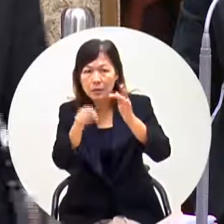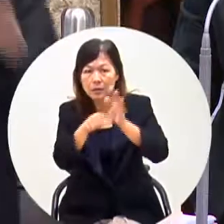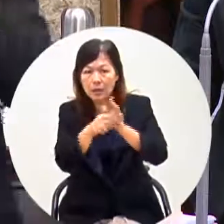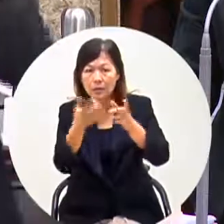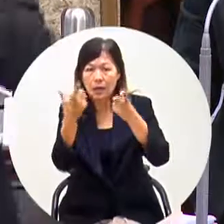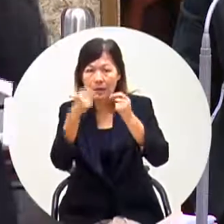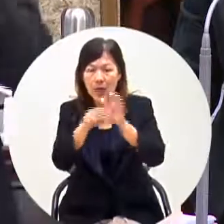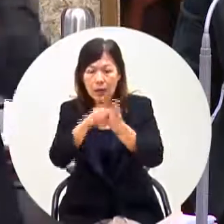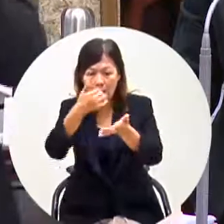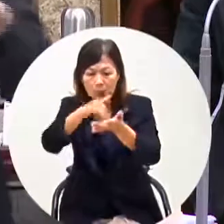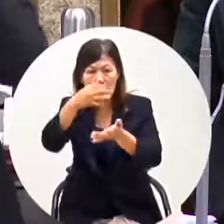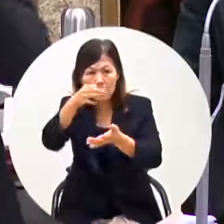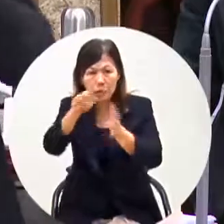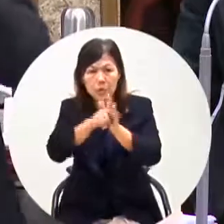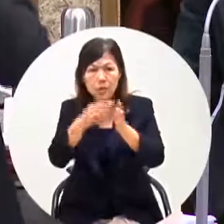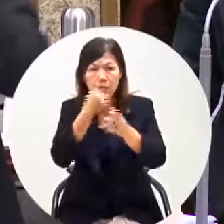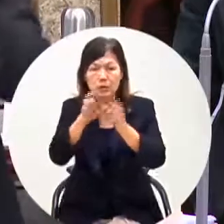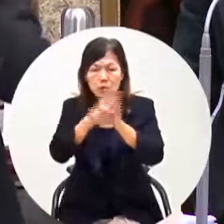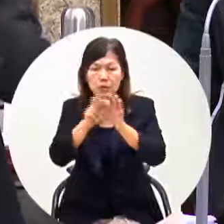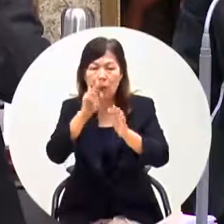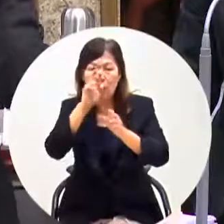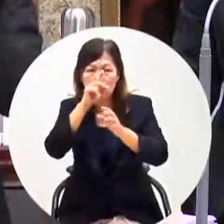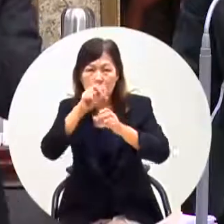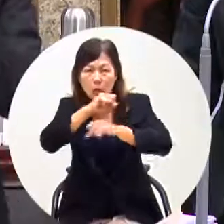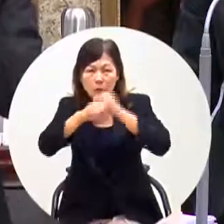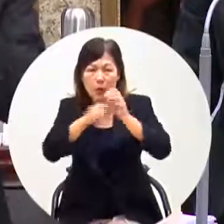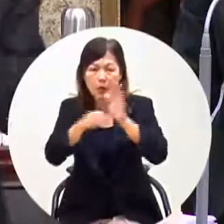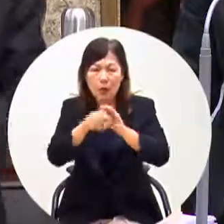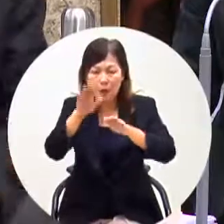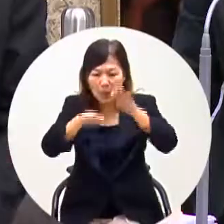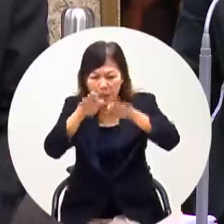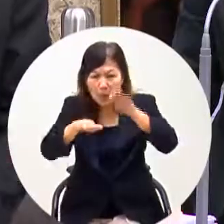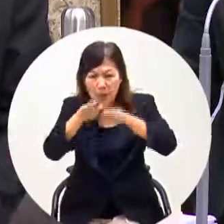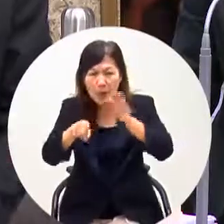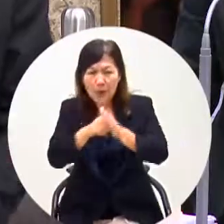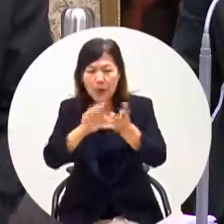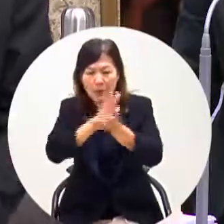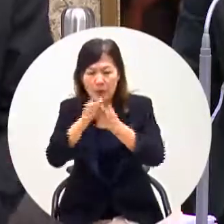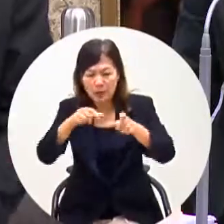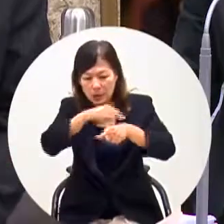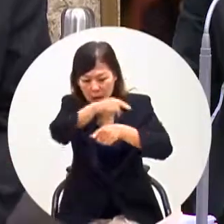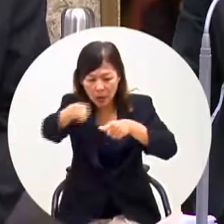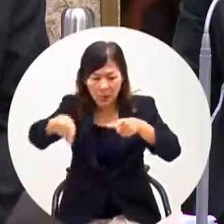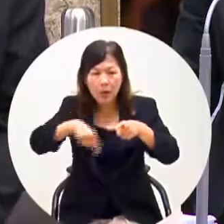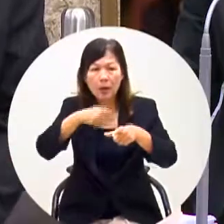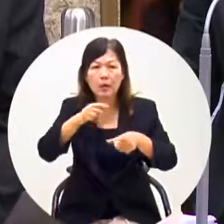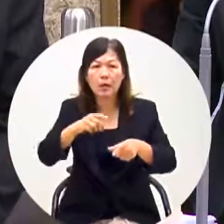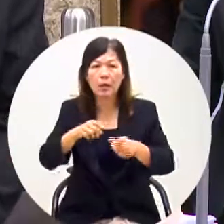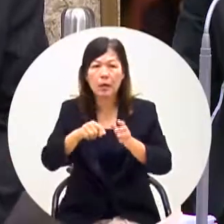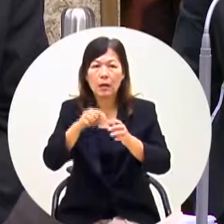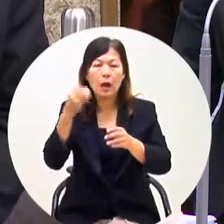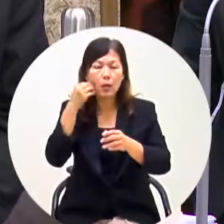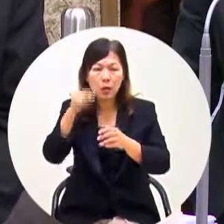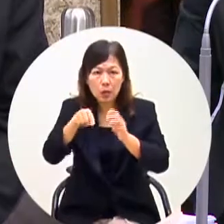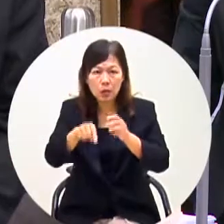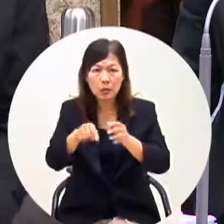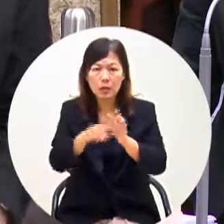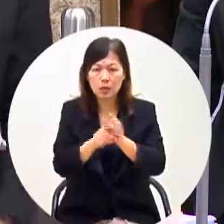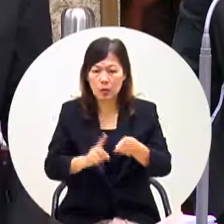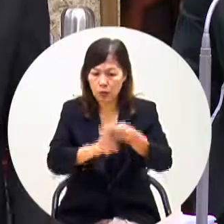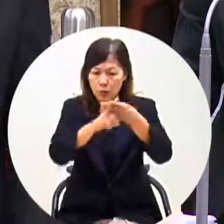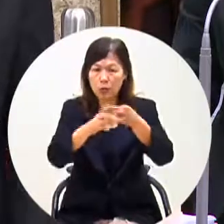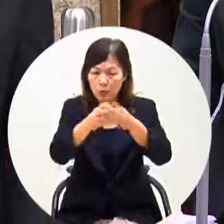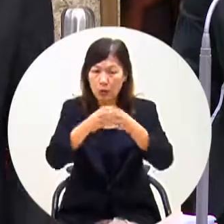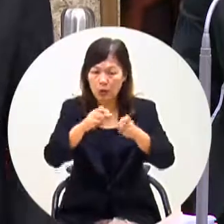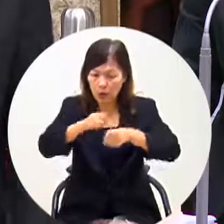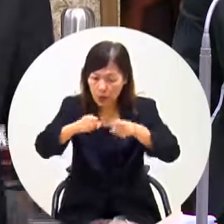动区啊，就是讲会叮当会动的迄个一个范围啊。所以即搭只哪阵是做主体区的规划，即、這